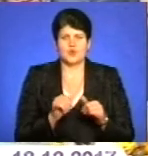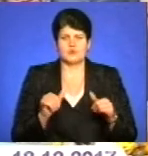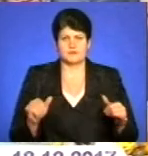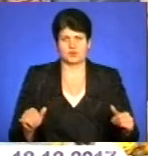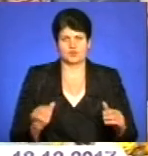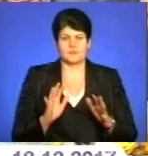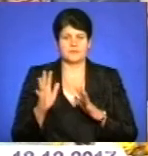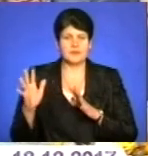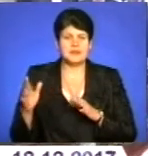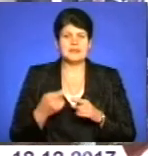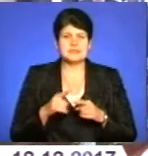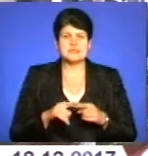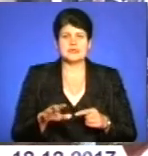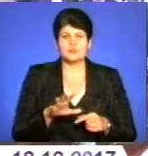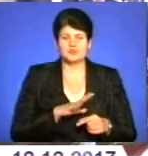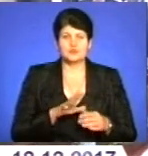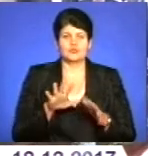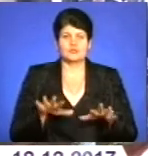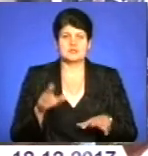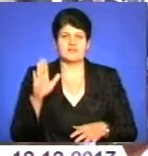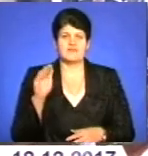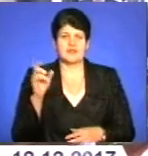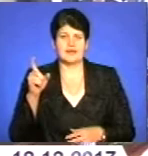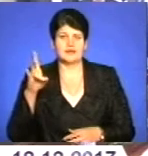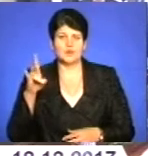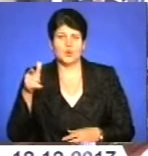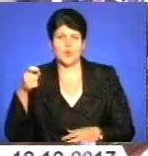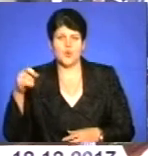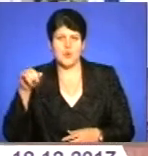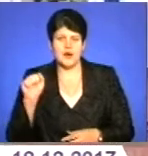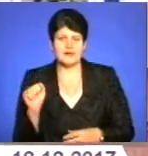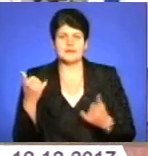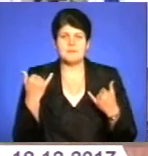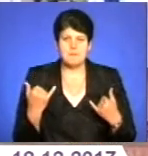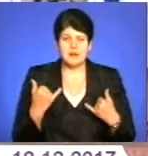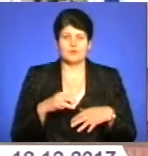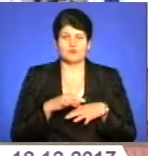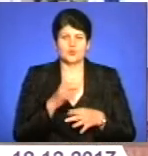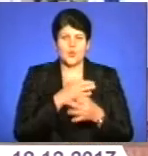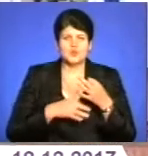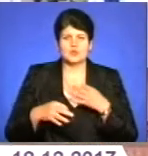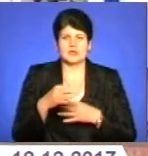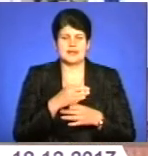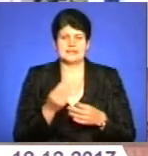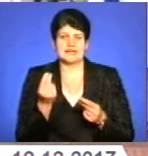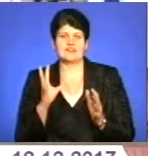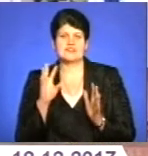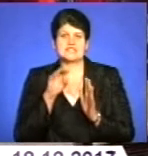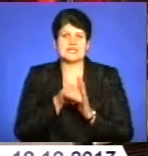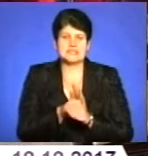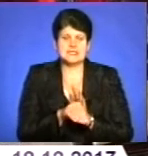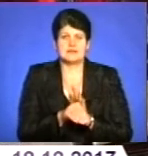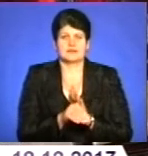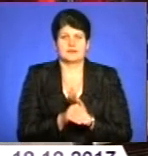парків. Відбулося це у місті Б'єнхуа. Тепер обидві сторони проведуть консультації з інвестиційних інновацій та